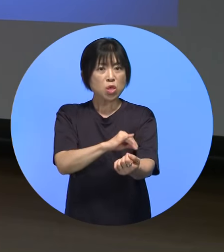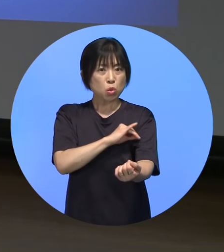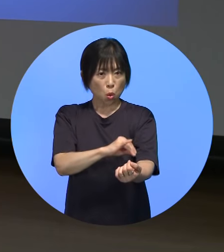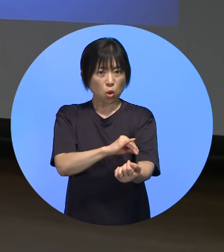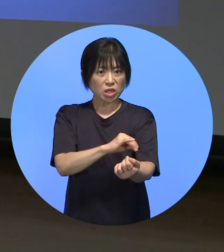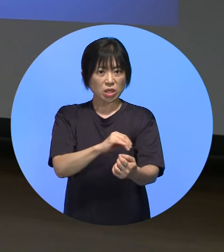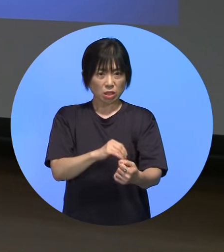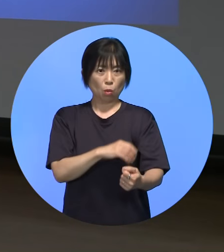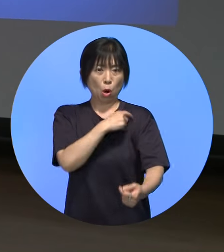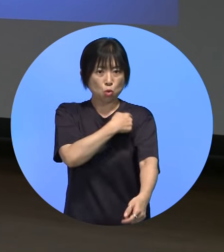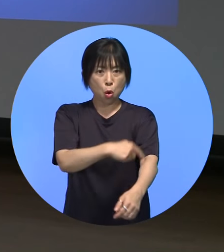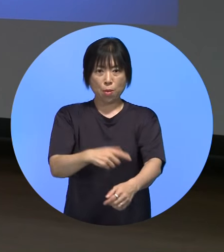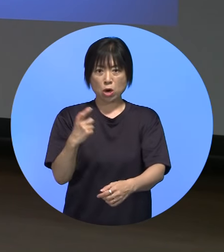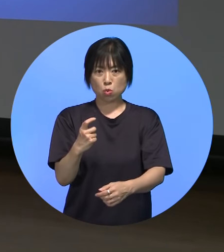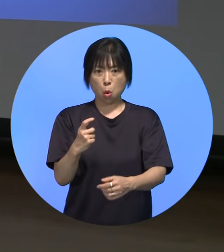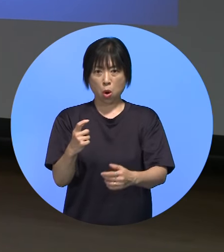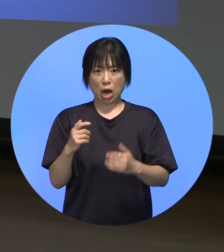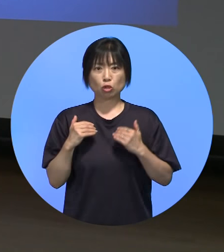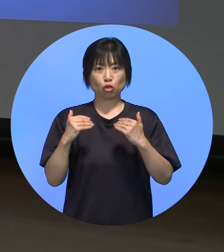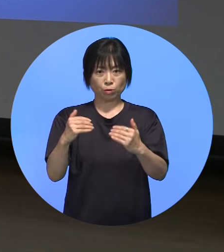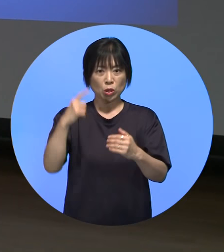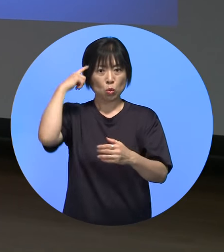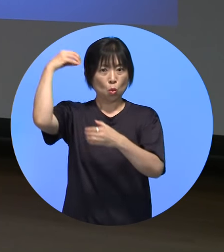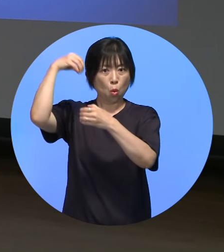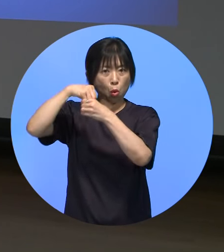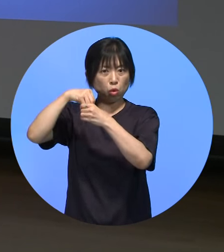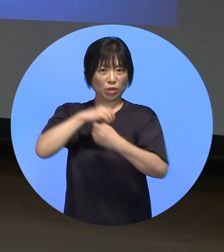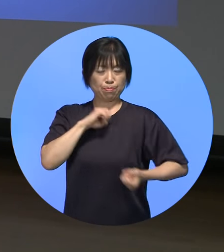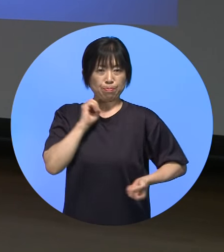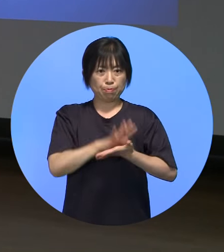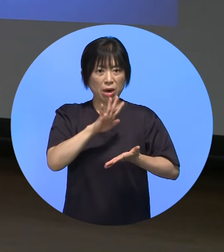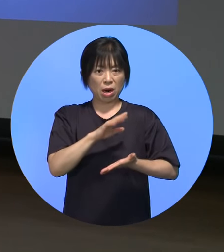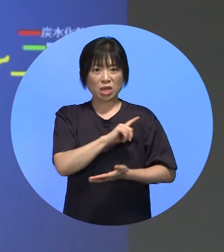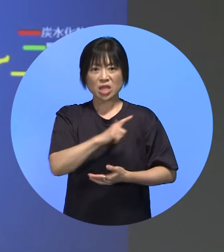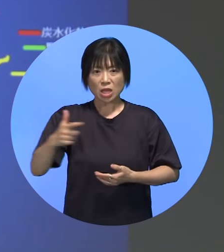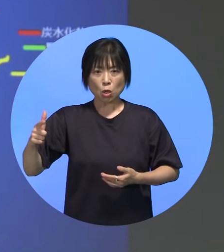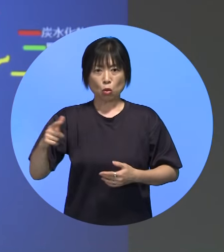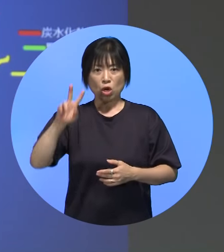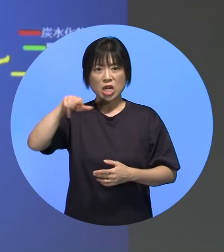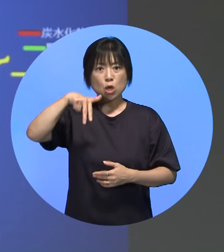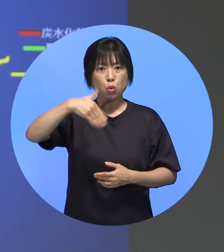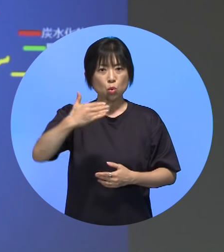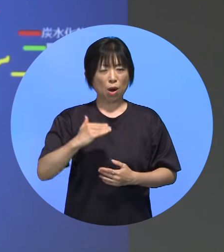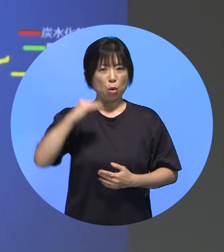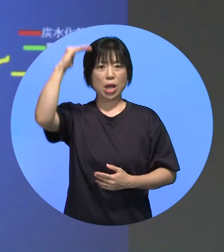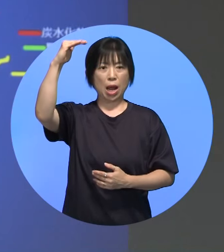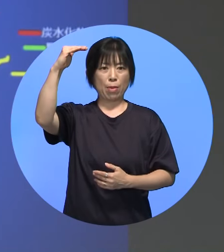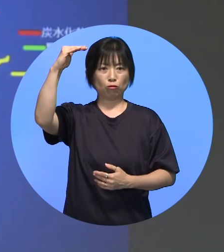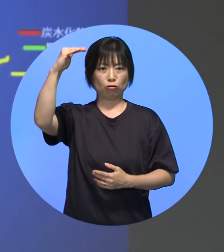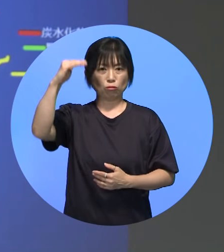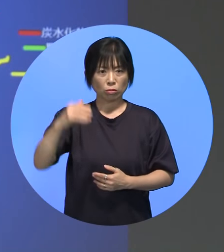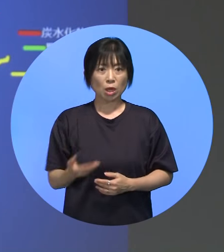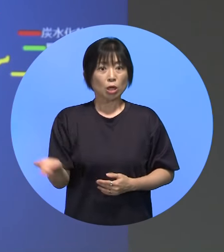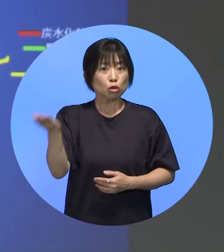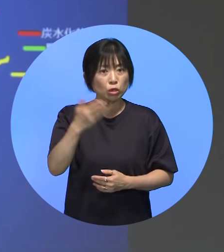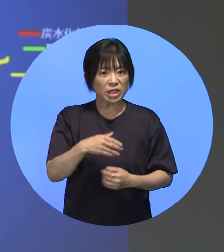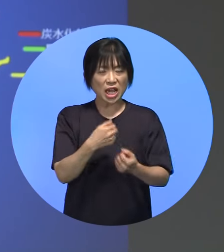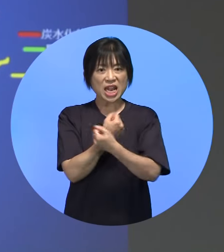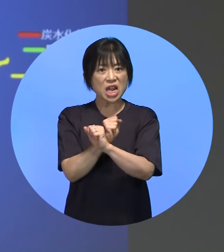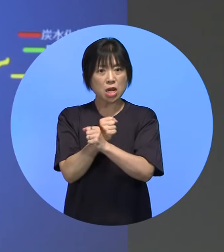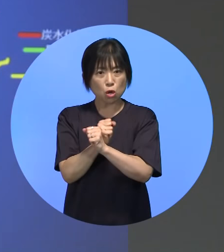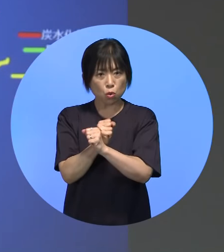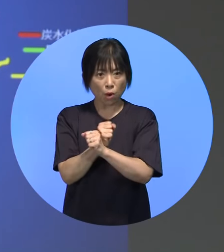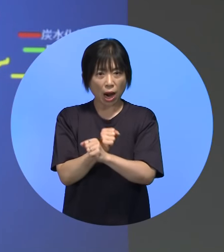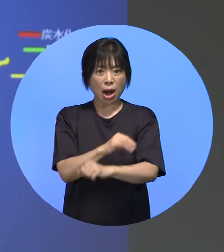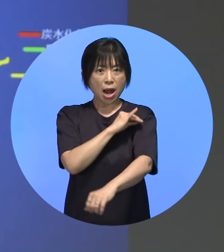梗塞や心筋梗塞などのリスクが高まることを地面しました次に研究した血糖値の推移